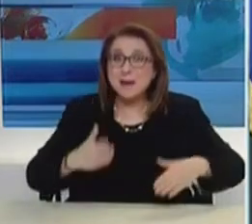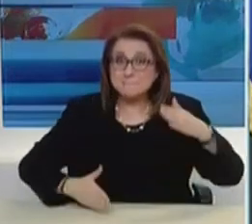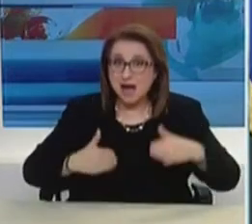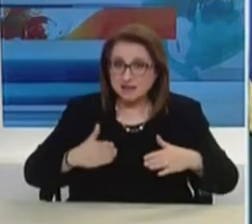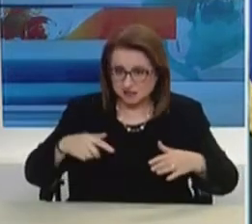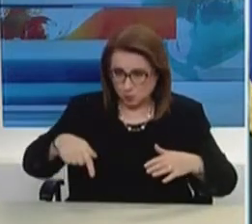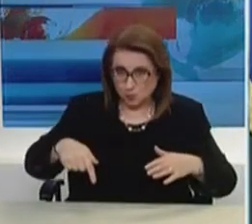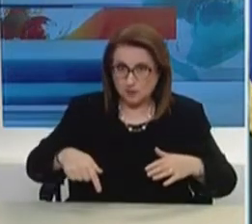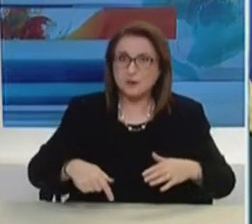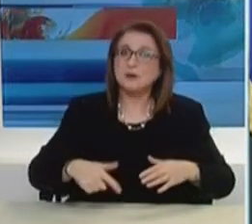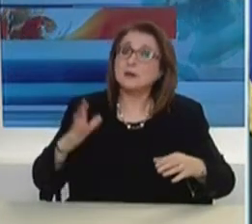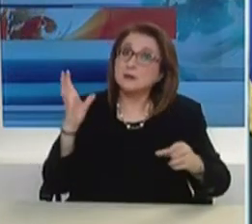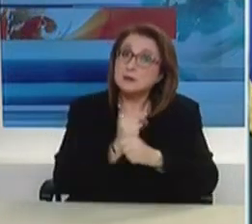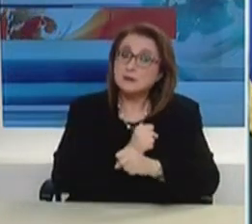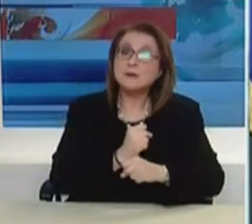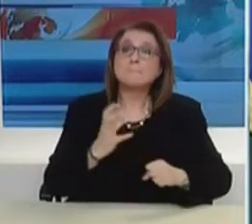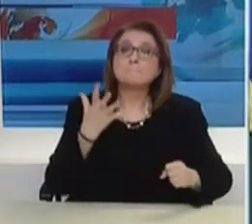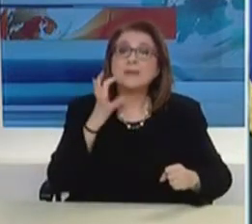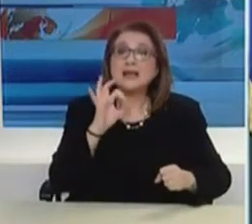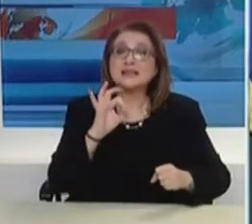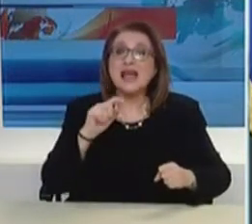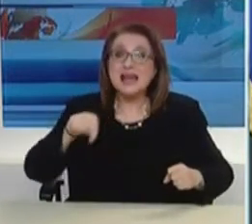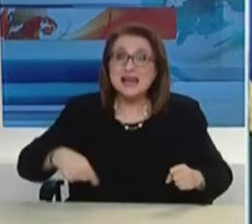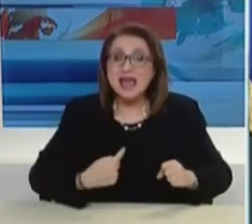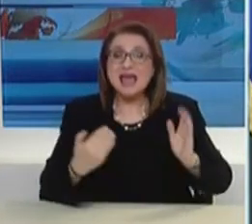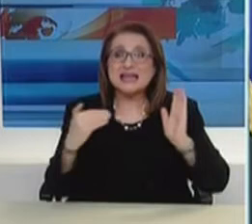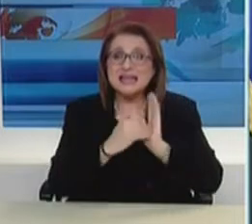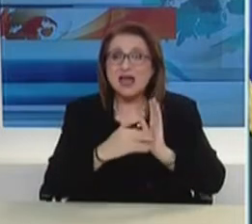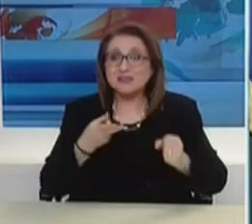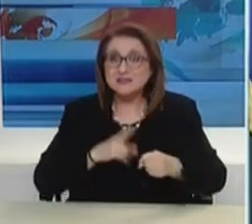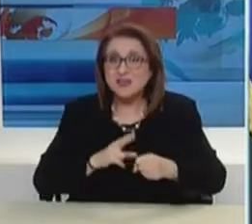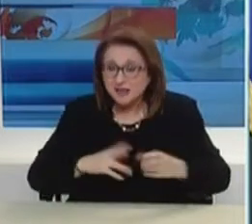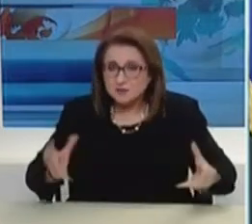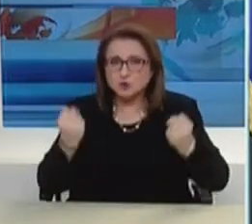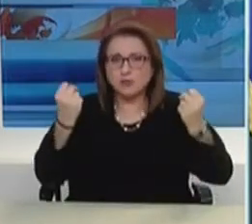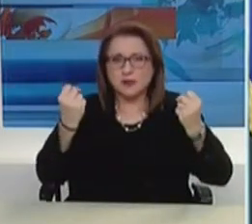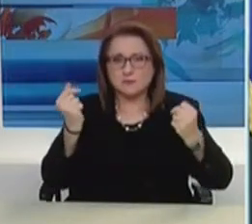59.000 θανάτους, με ένα εύρος εκτίμησης που φτάνει μέχρι και τις 120.000 θανάτους.